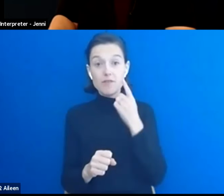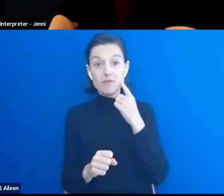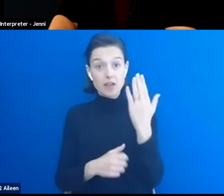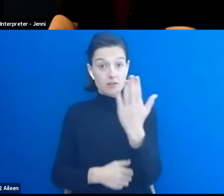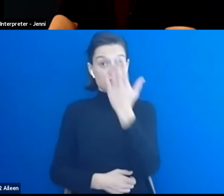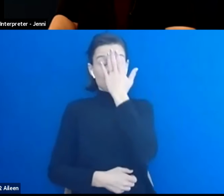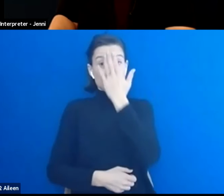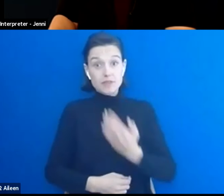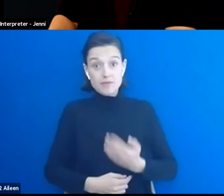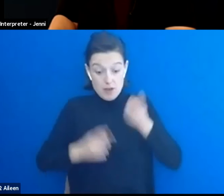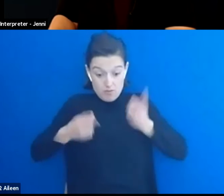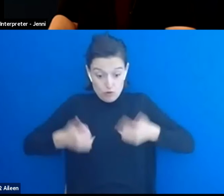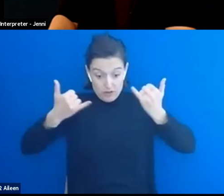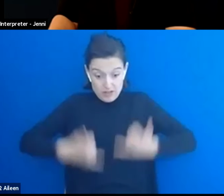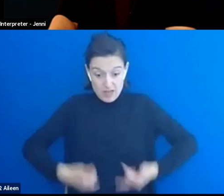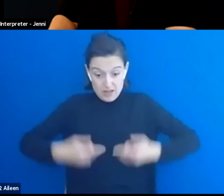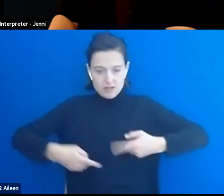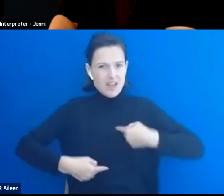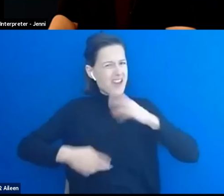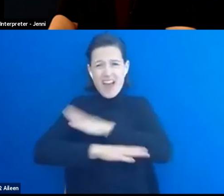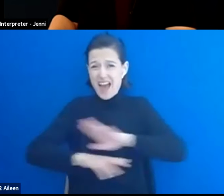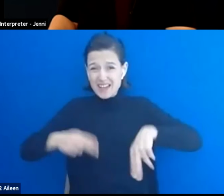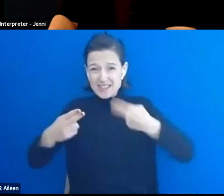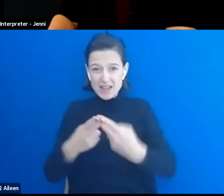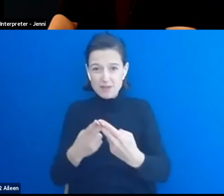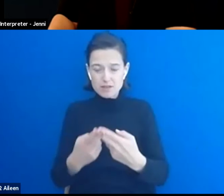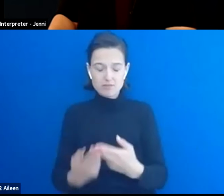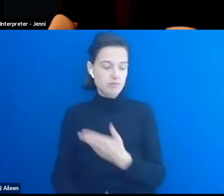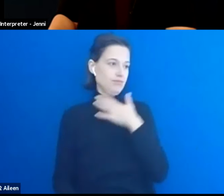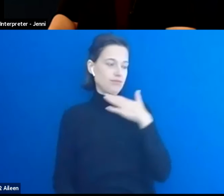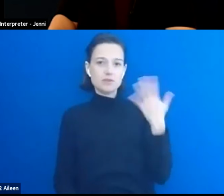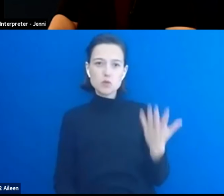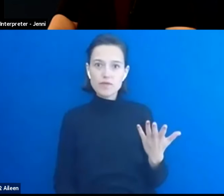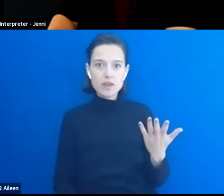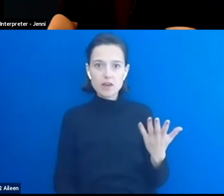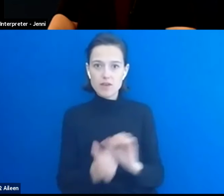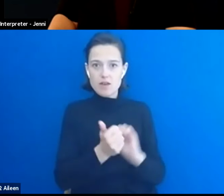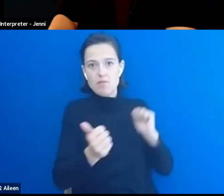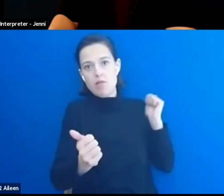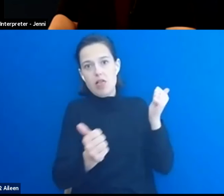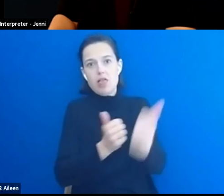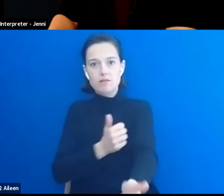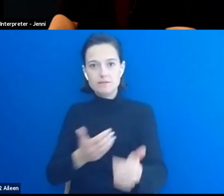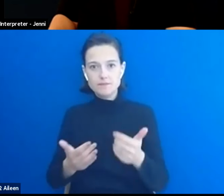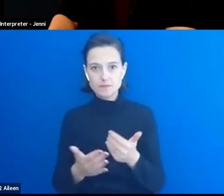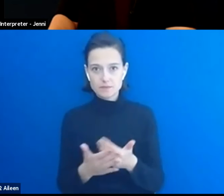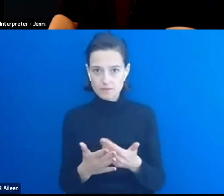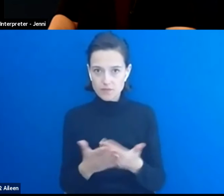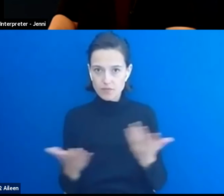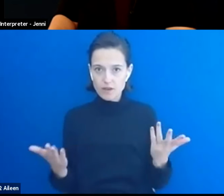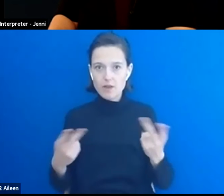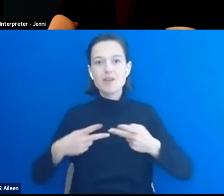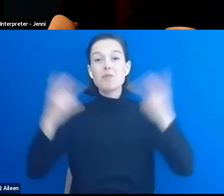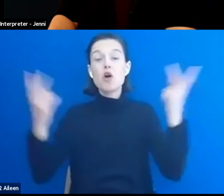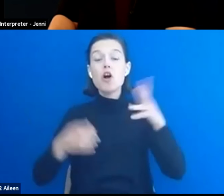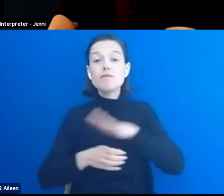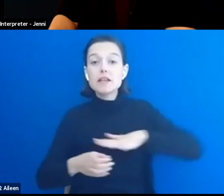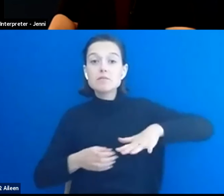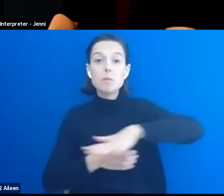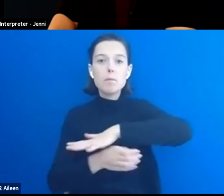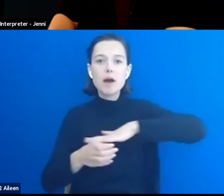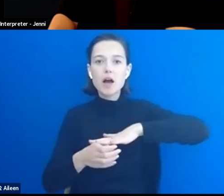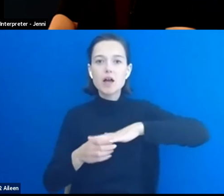Gesetze greifen, erst anfangen, alles anzupassen, dann werden wir dann mit Sicherheit nicht hinterherkommen. Das macht das Ganze im öffentlichen Bereich